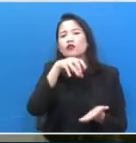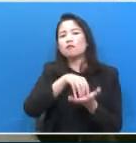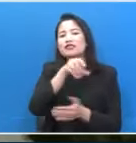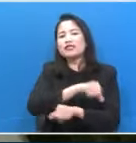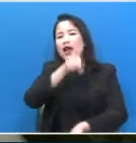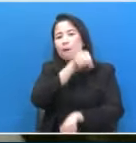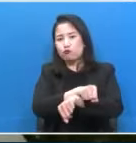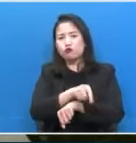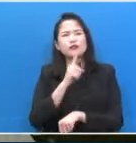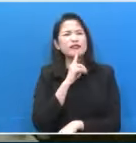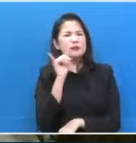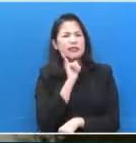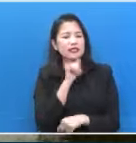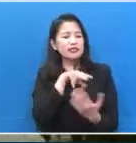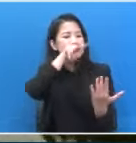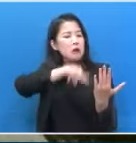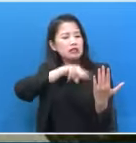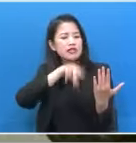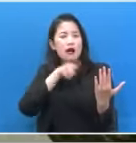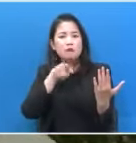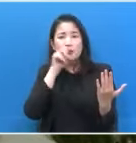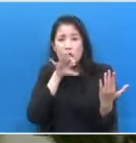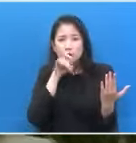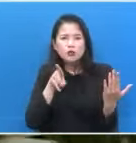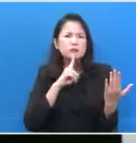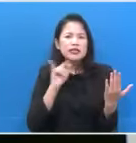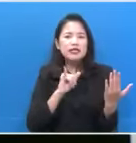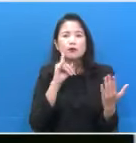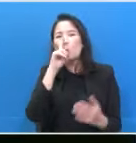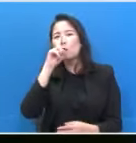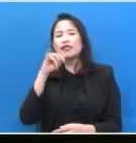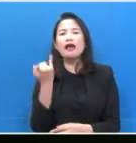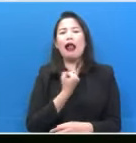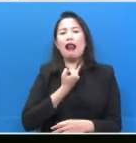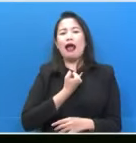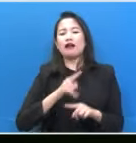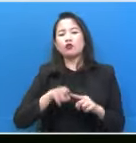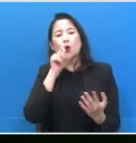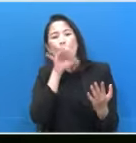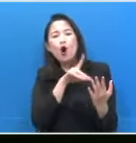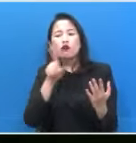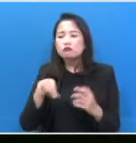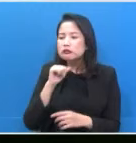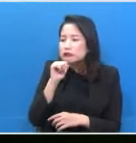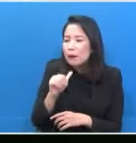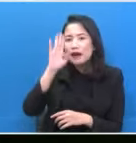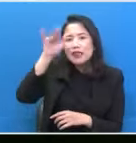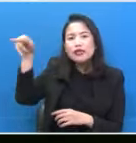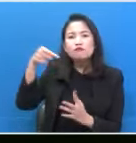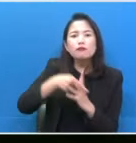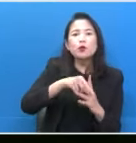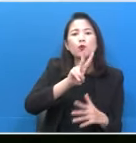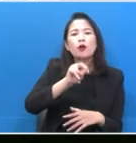Singapura. Seakan salah membaca pidato, Presiden bertanya kepada peserta acara soal siapa calon presiden pemenang